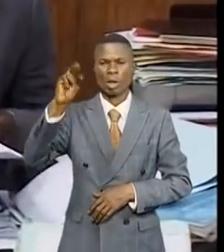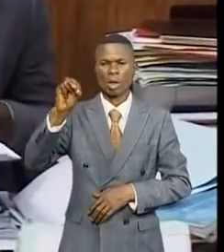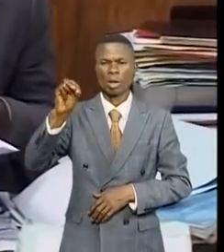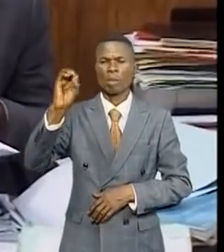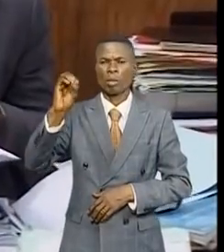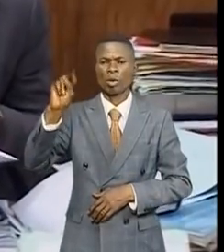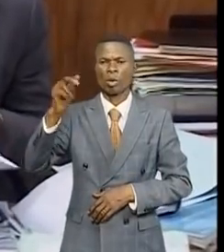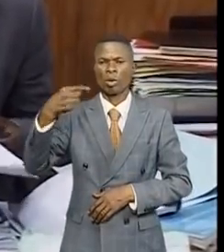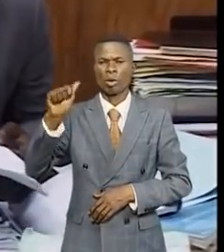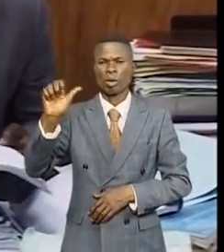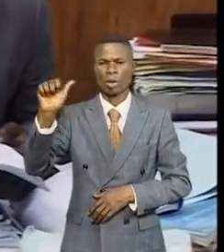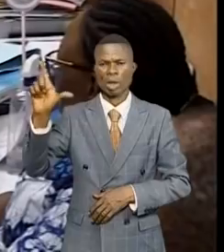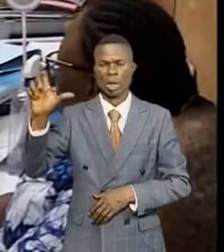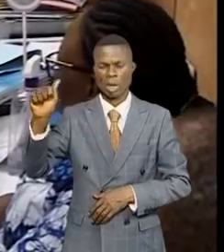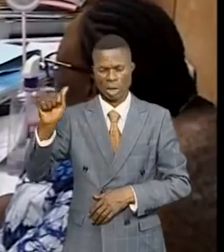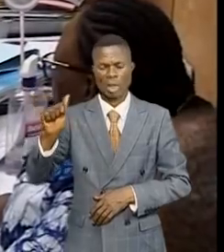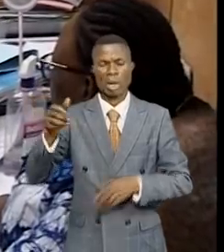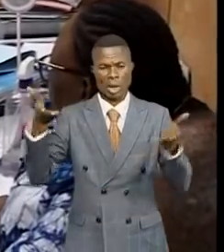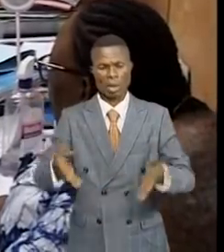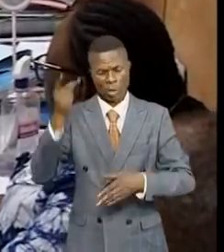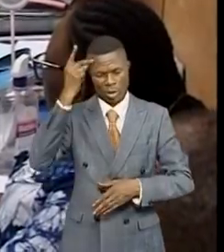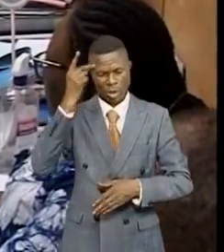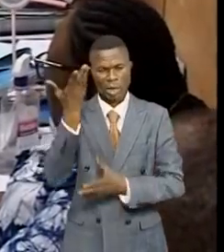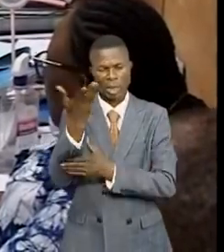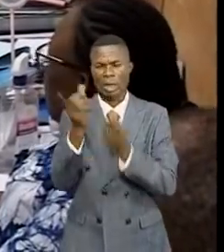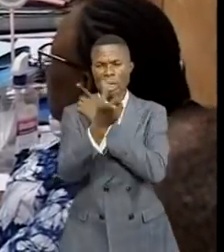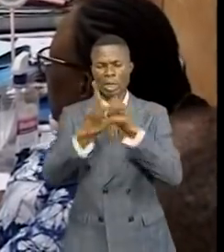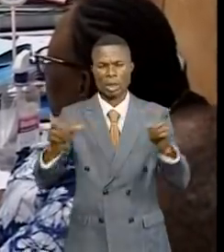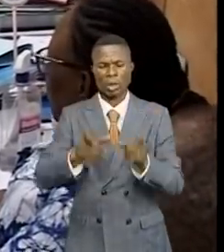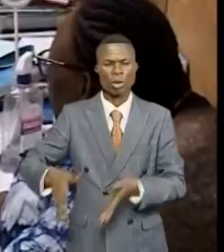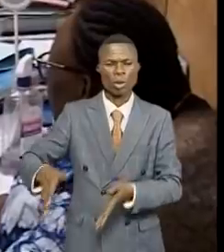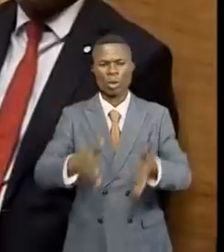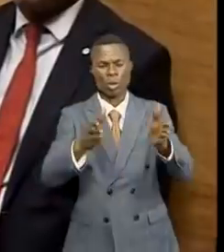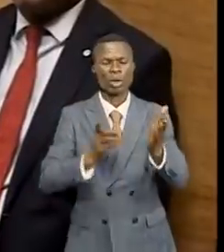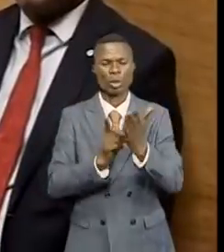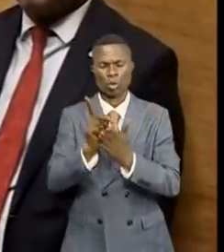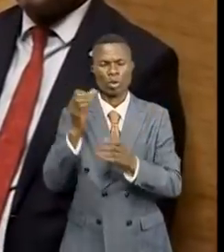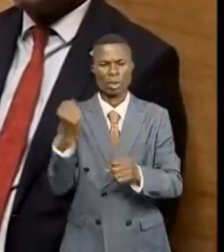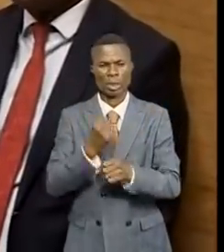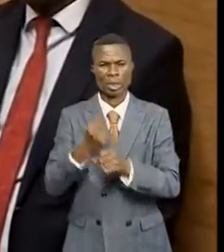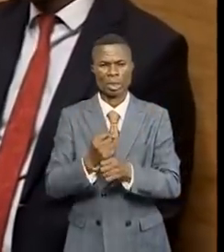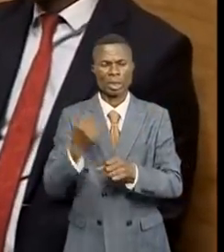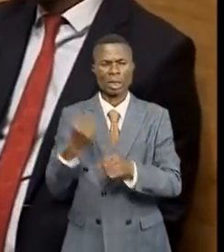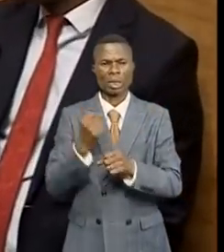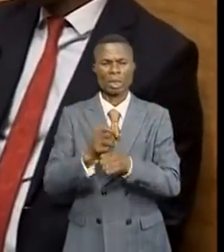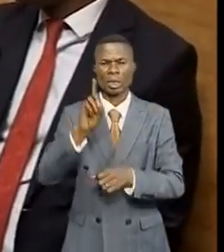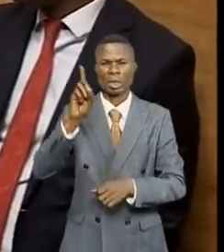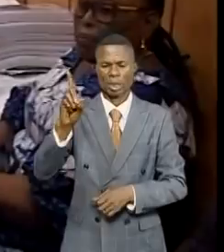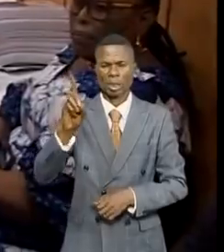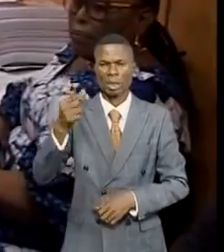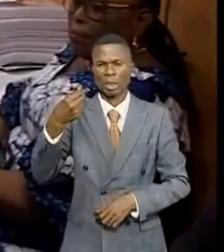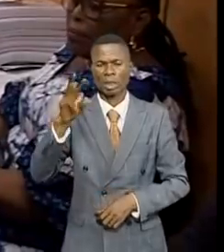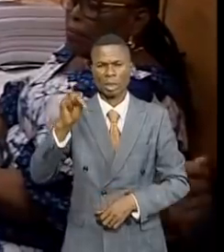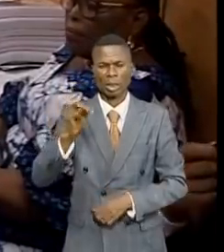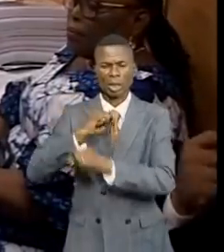Elle sollicite des mesures constitutionnellement garanties des libertés de circulation et des droits au travail. Les services de la DGM lui auraient empêché